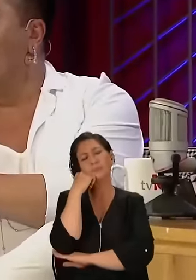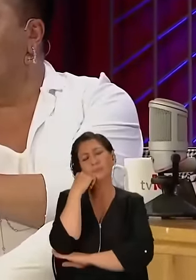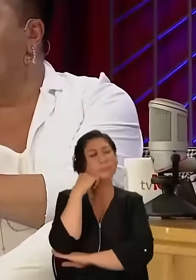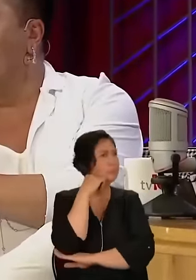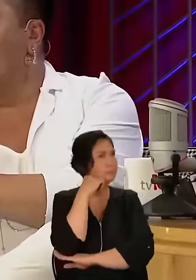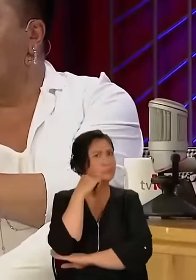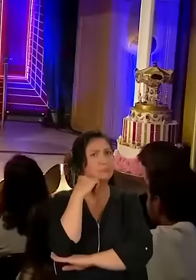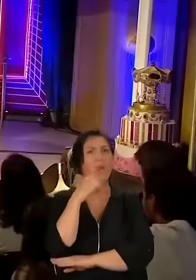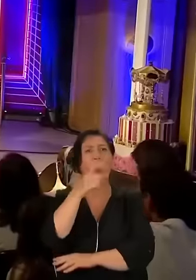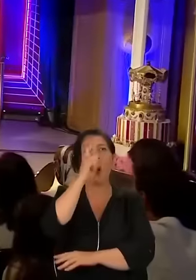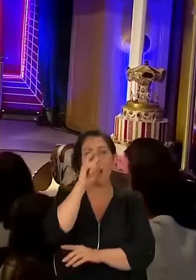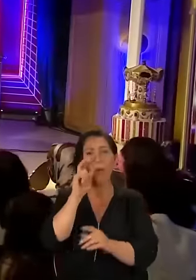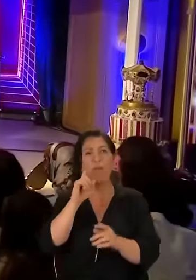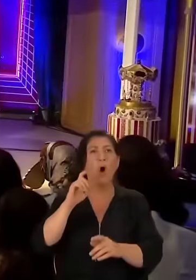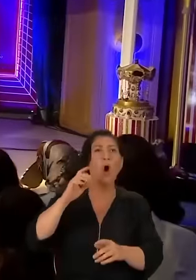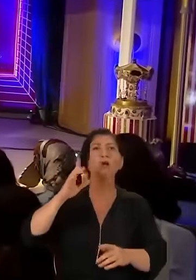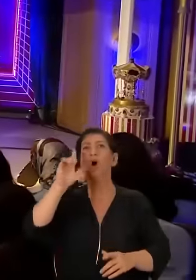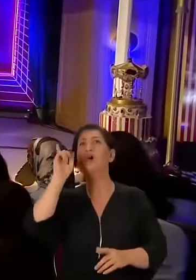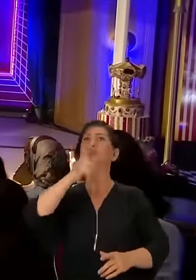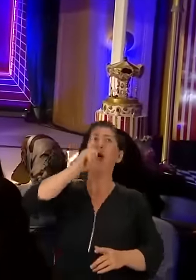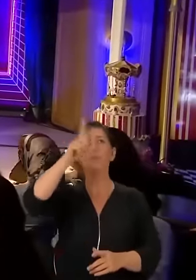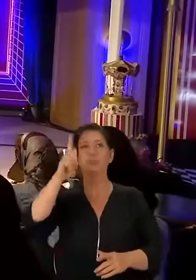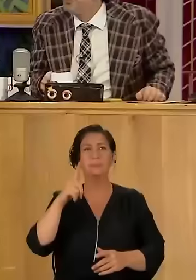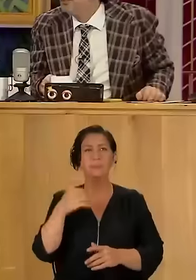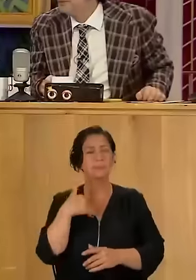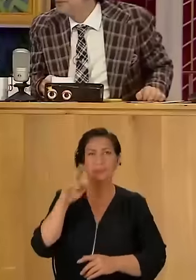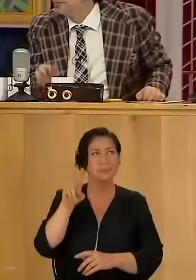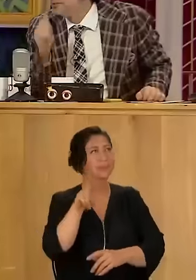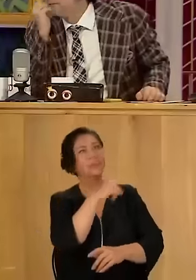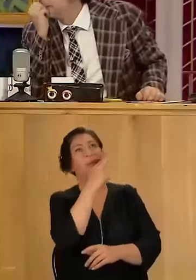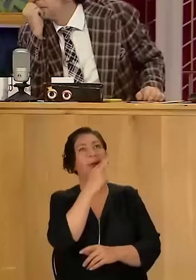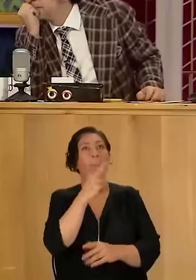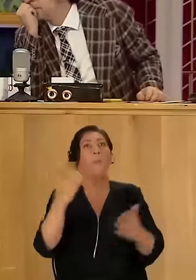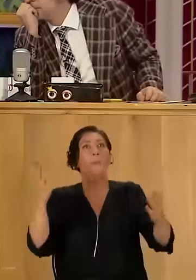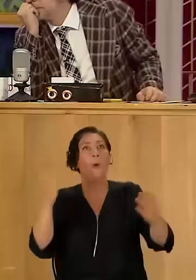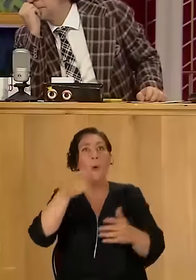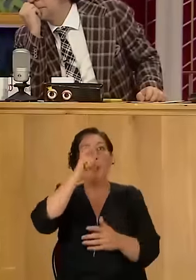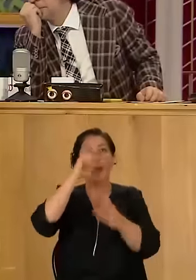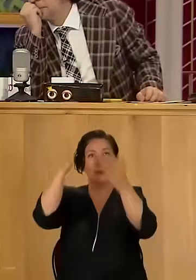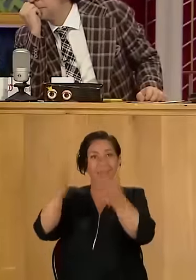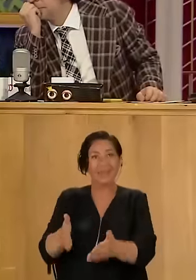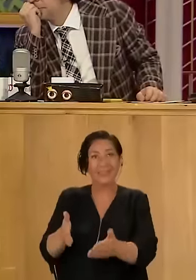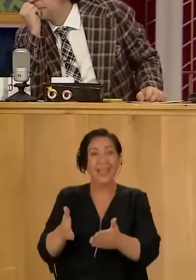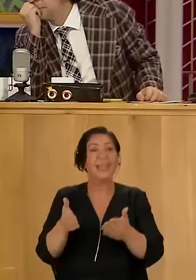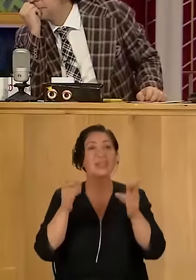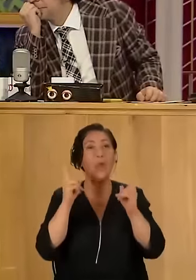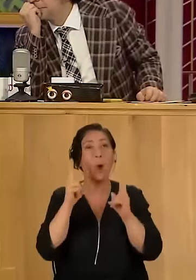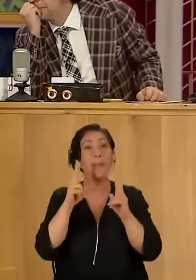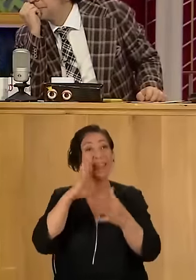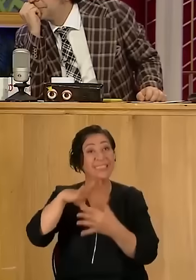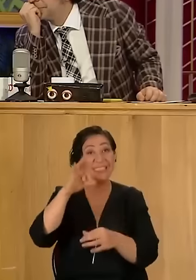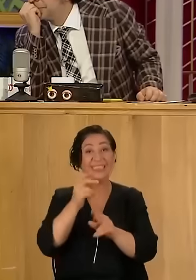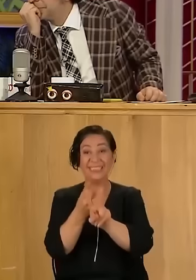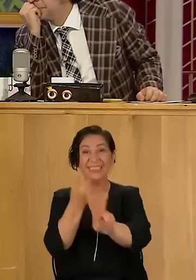baktım, arkamdan Okan Bey hocam yaptı. Ben döndüm arkamı, bir baktım Okan Bayülken normal